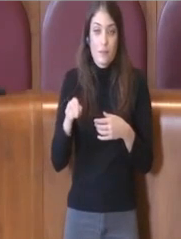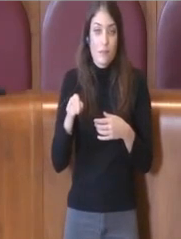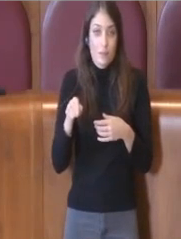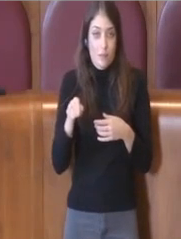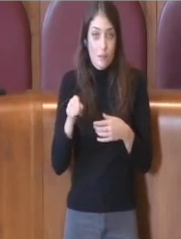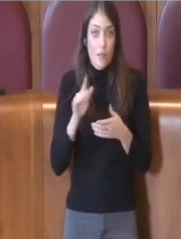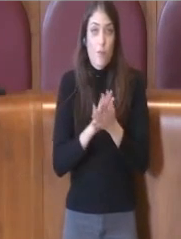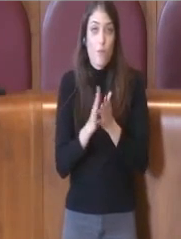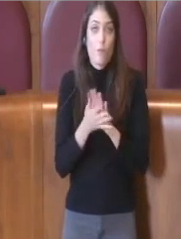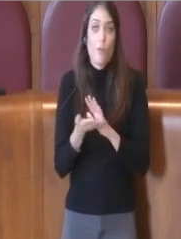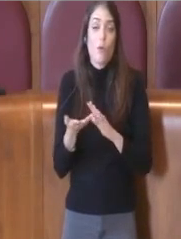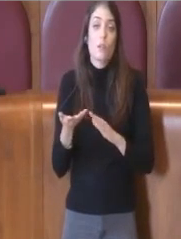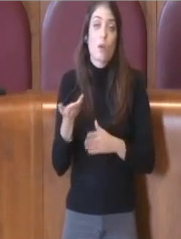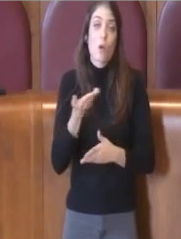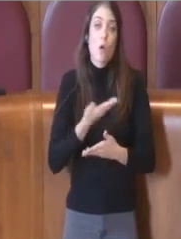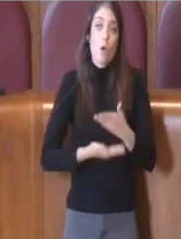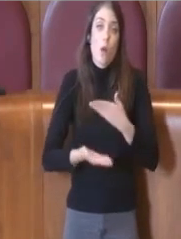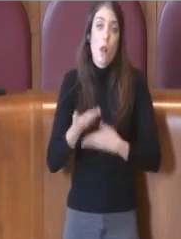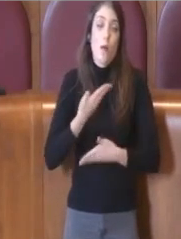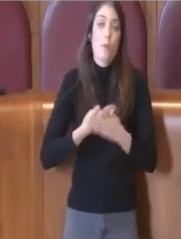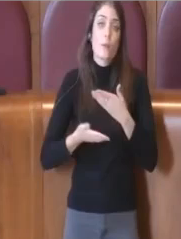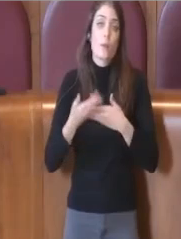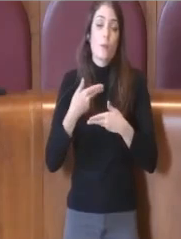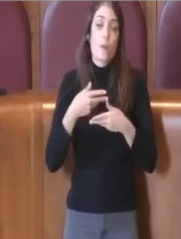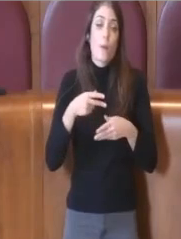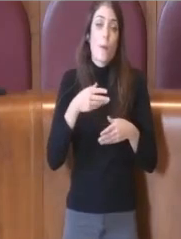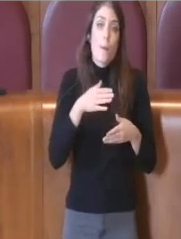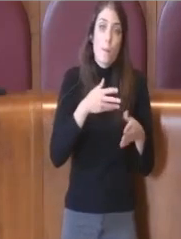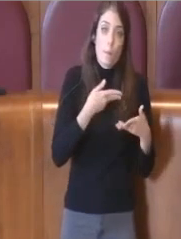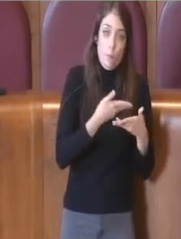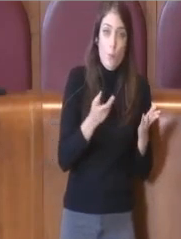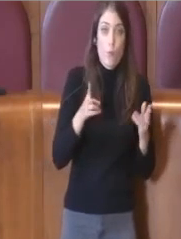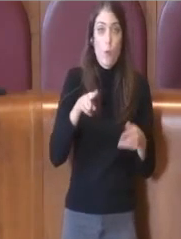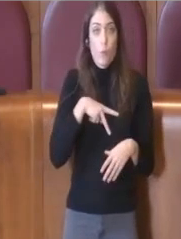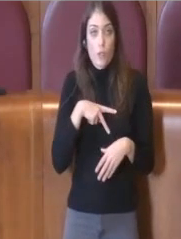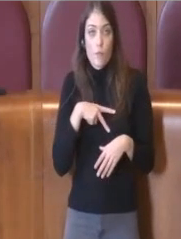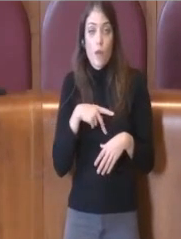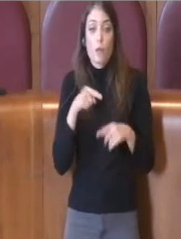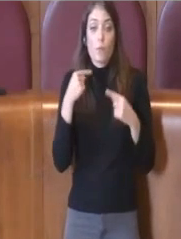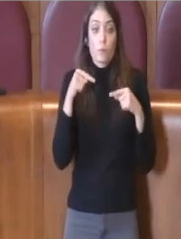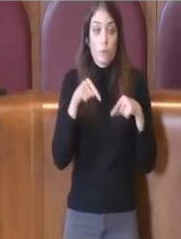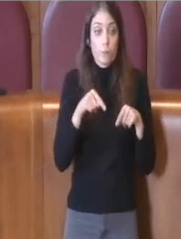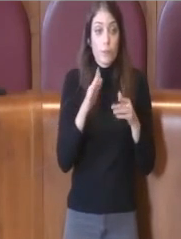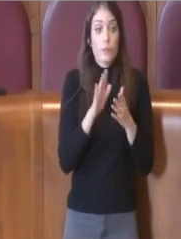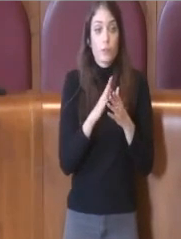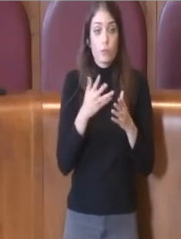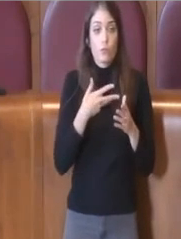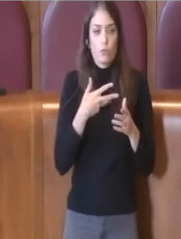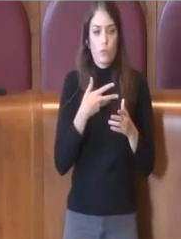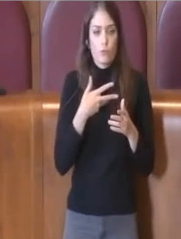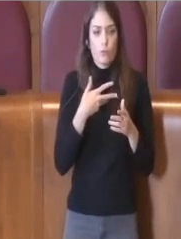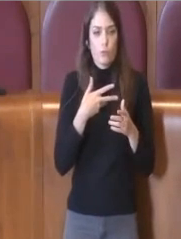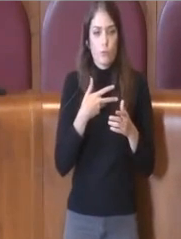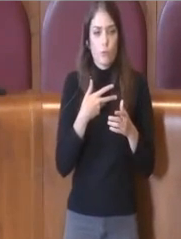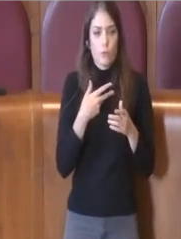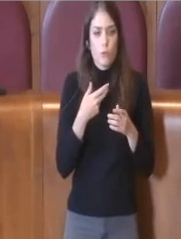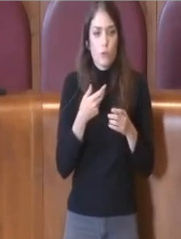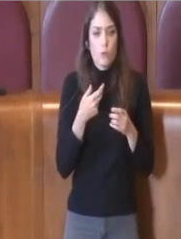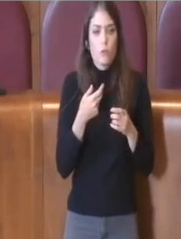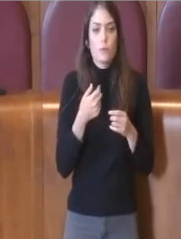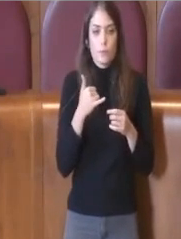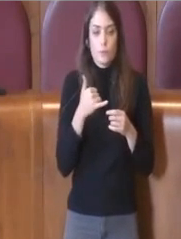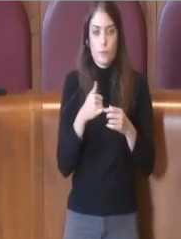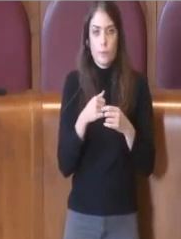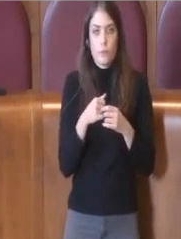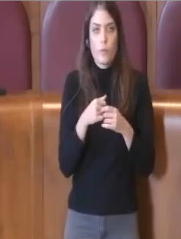nei patti di collaborazione, nelle collaborazioni tra pubblico e privato, qui invece c'è, e c'è come. Nel momento in cui si va a vedere